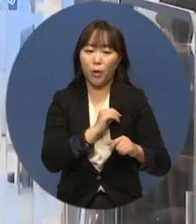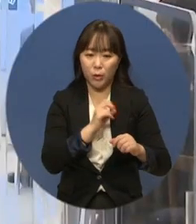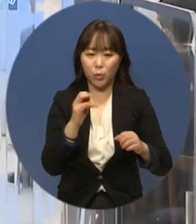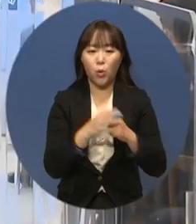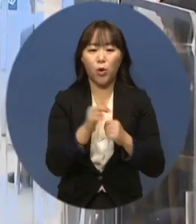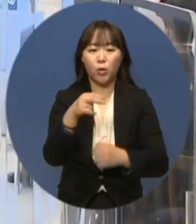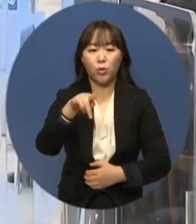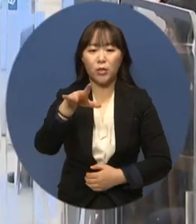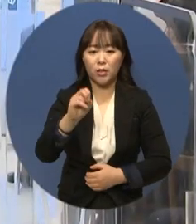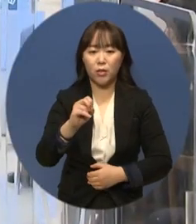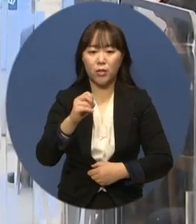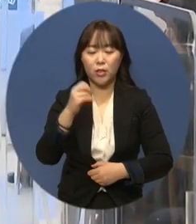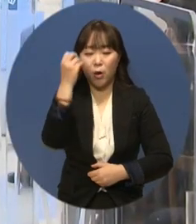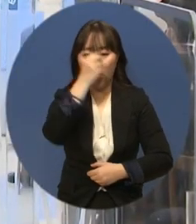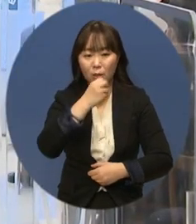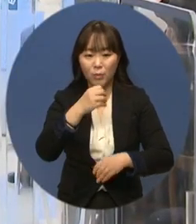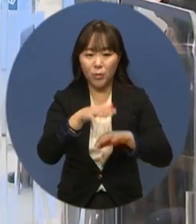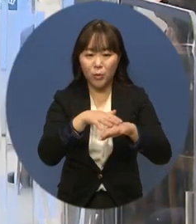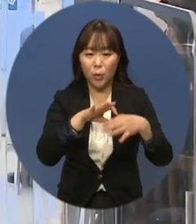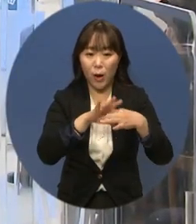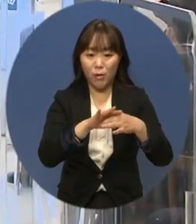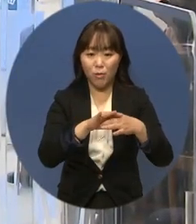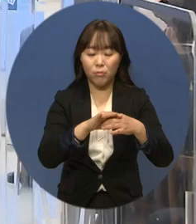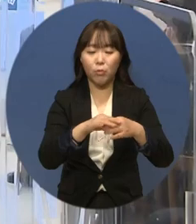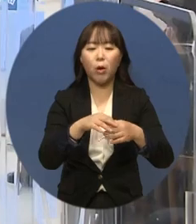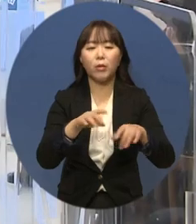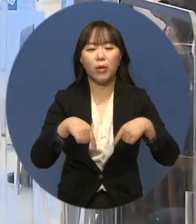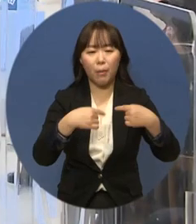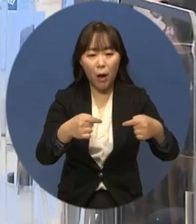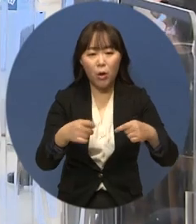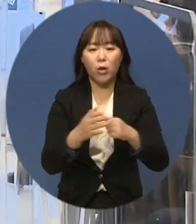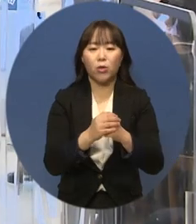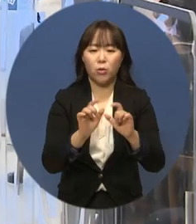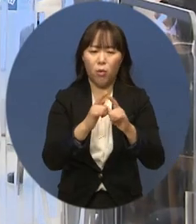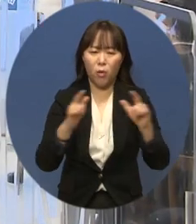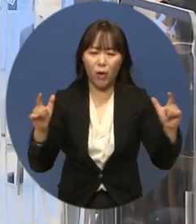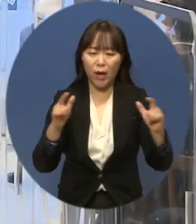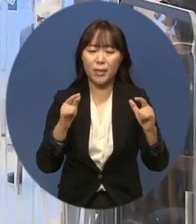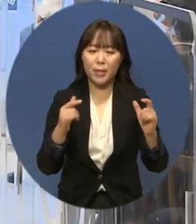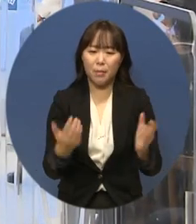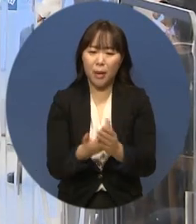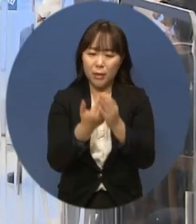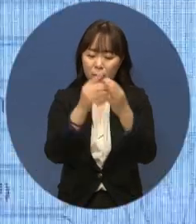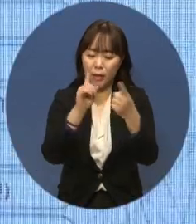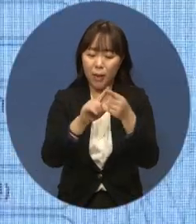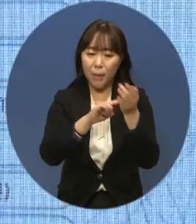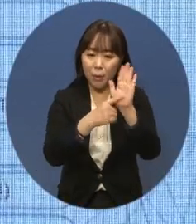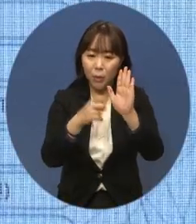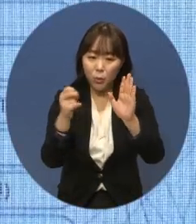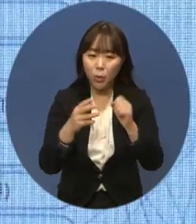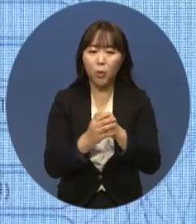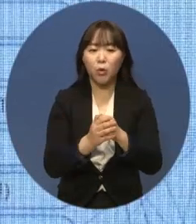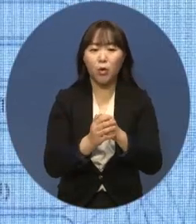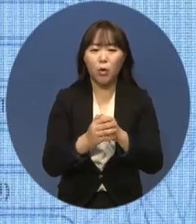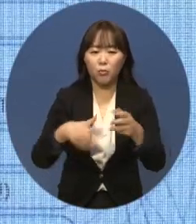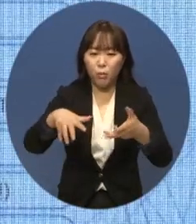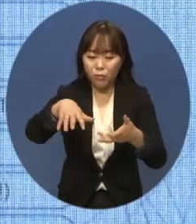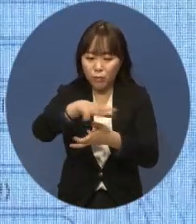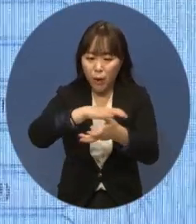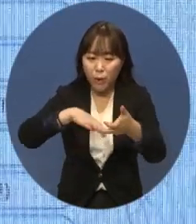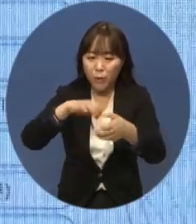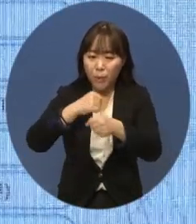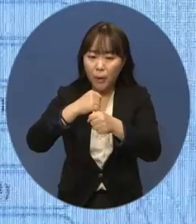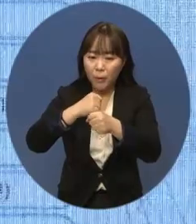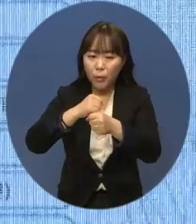대표 등이 참석했으며 개원 색상 포와 국가 탄소 융 복합 발전 전략 발표 탄소소재 융복합 쇼